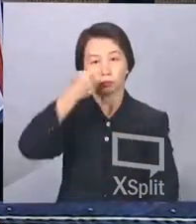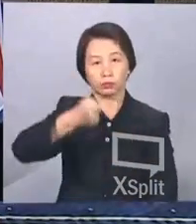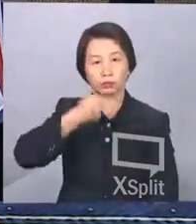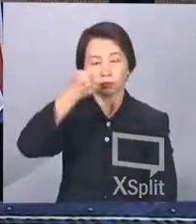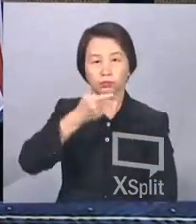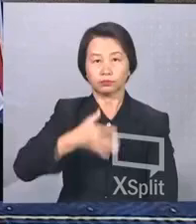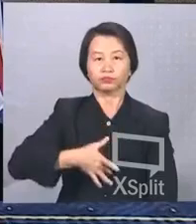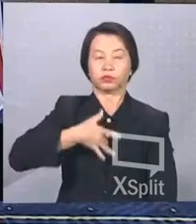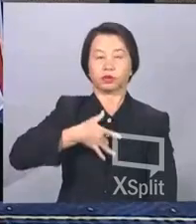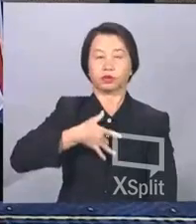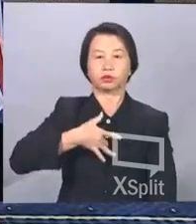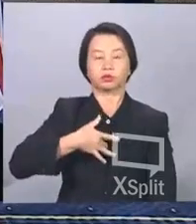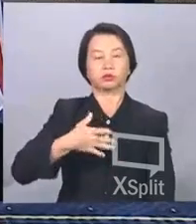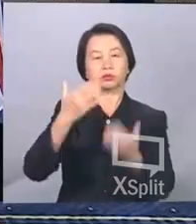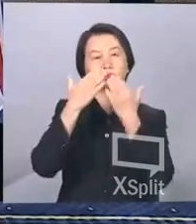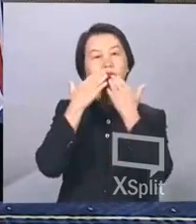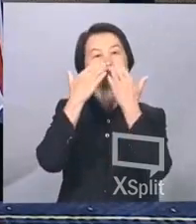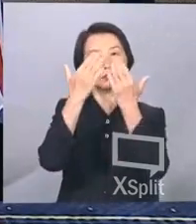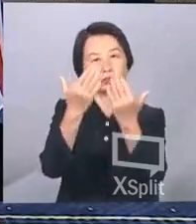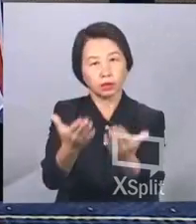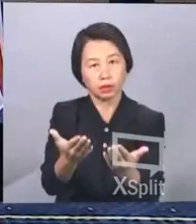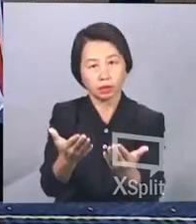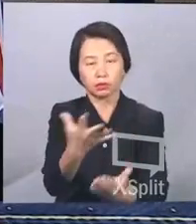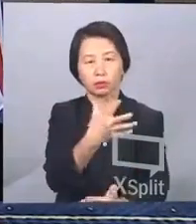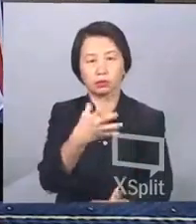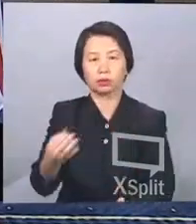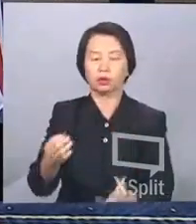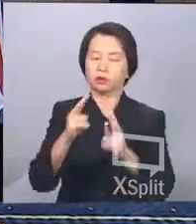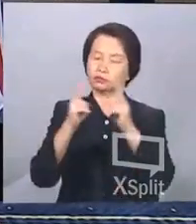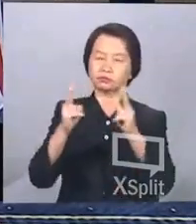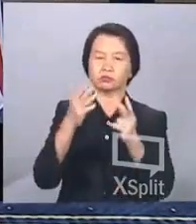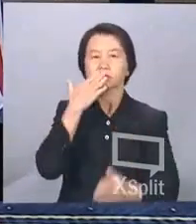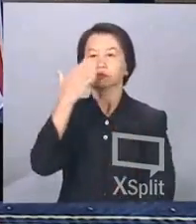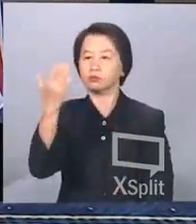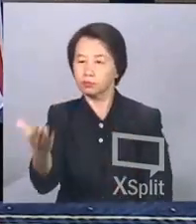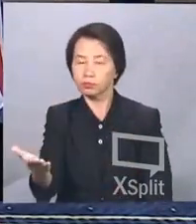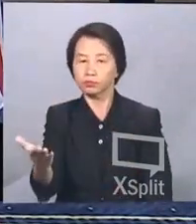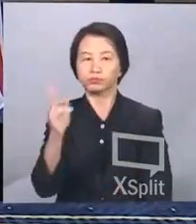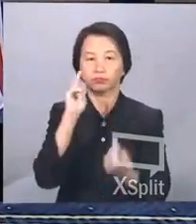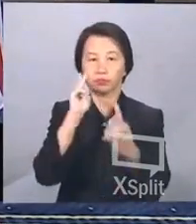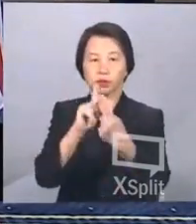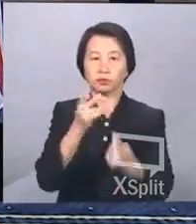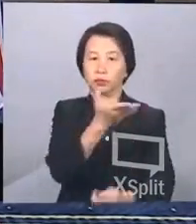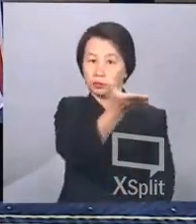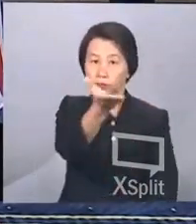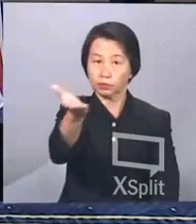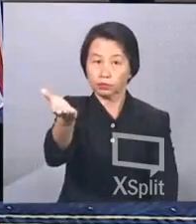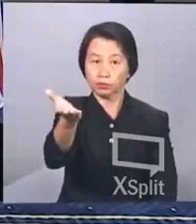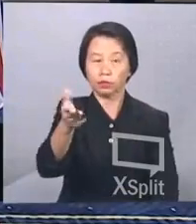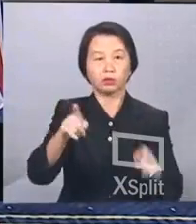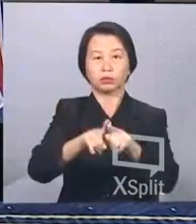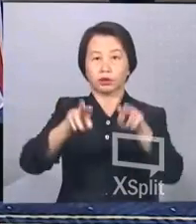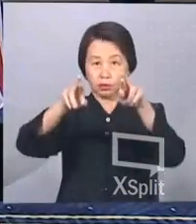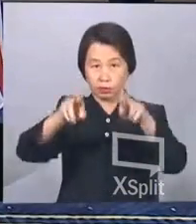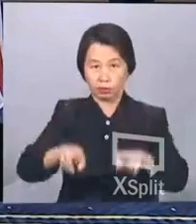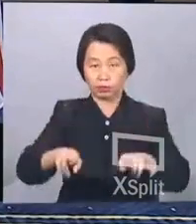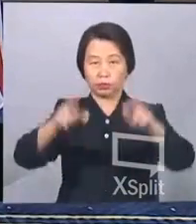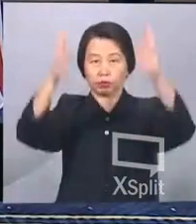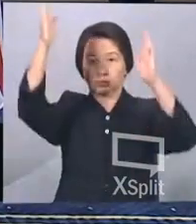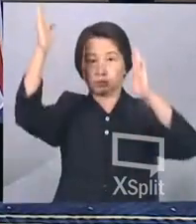Please terima kasih dan penghargaan saya kepada anda semua sebagai rakyat